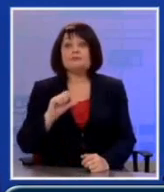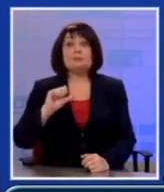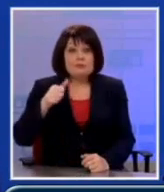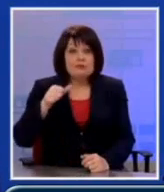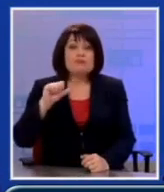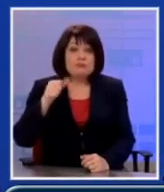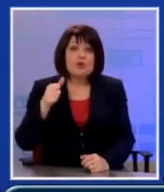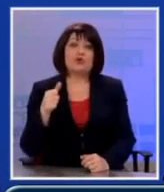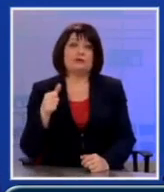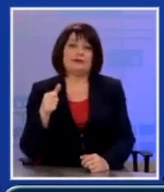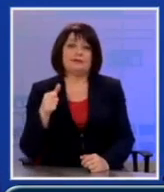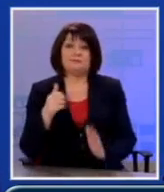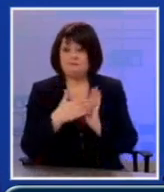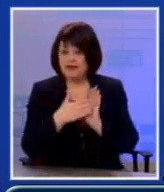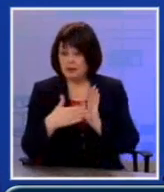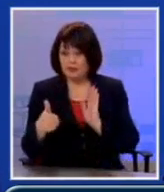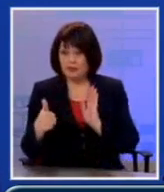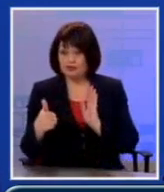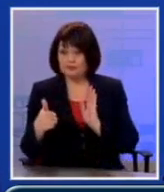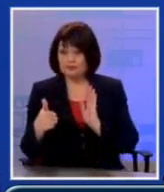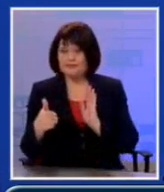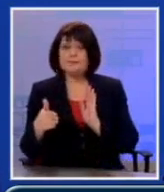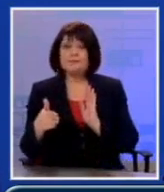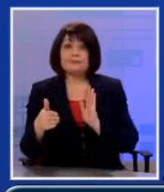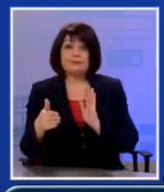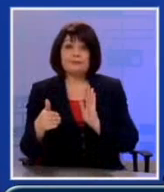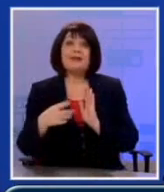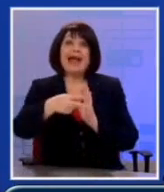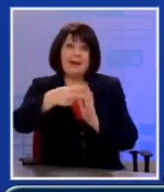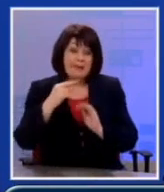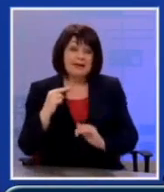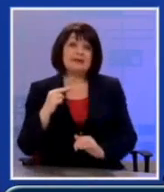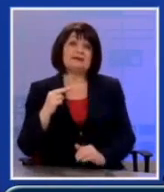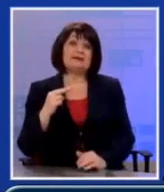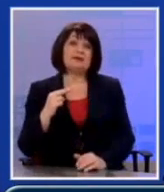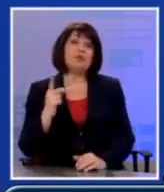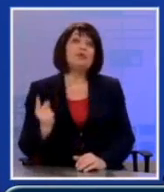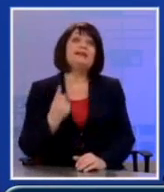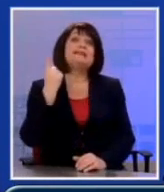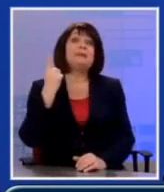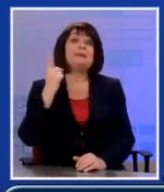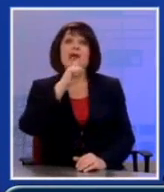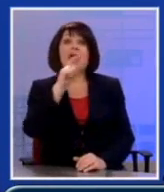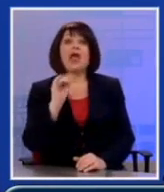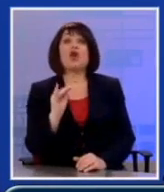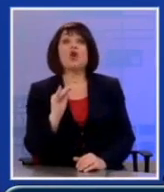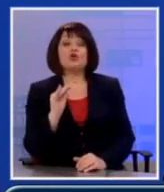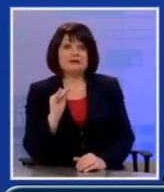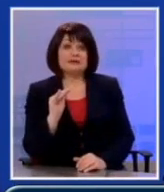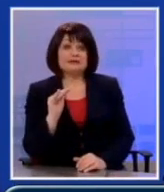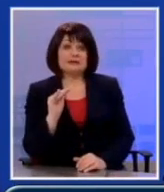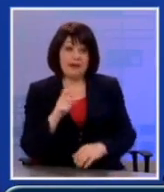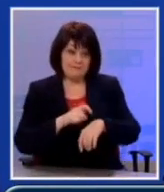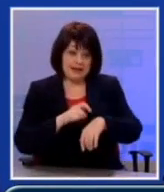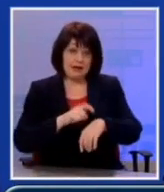η πρώτη κοινοβουλευτική περίοδος όπου δεν υπήρξε απάντηση ούτε σε μία ερώτηση,